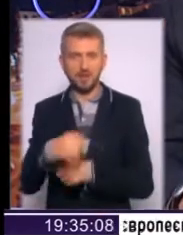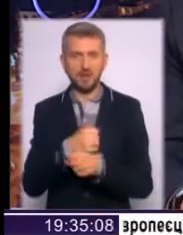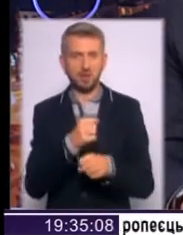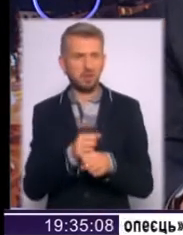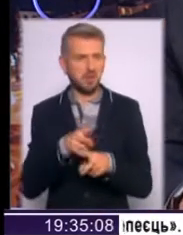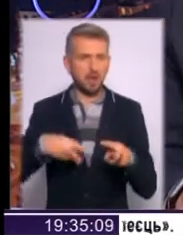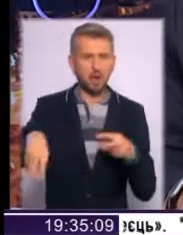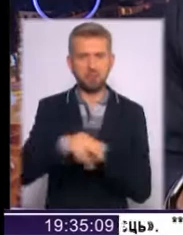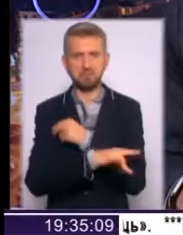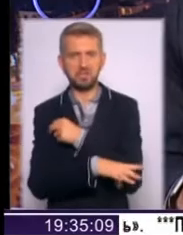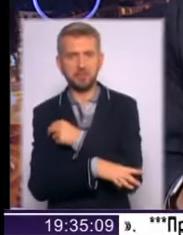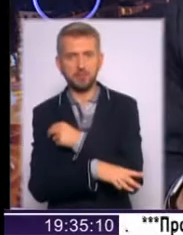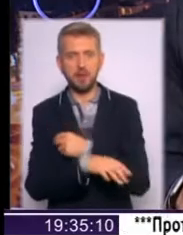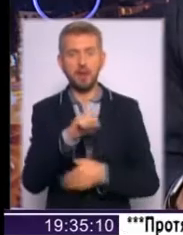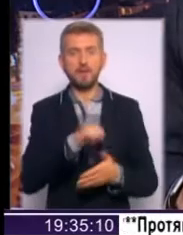від кожного